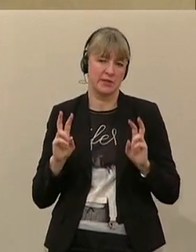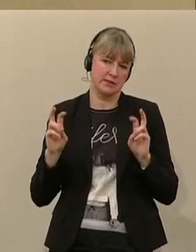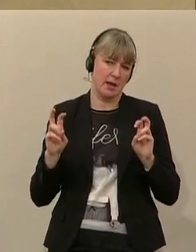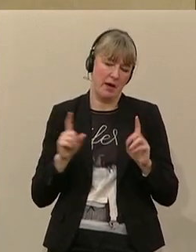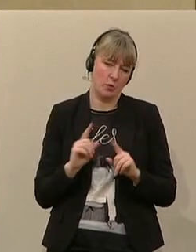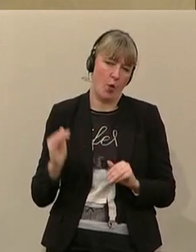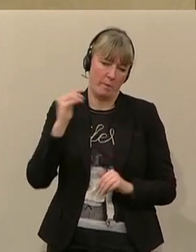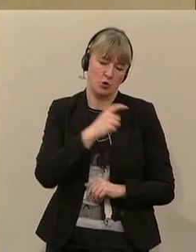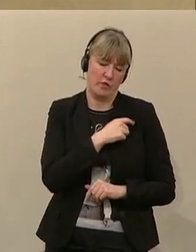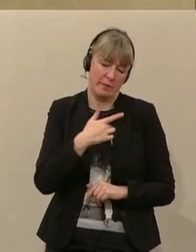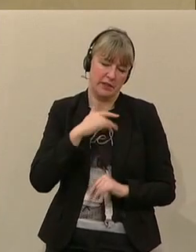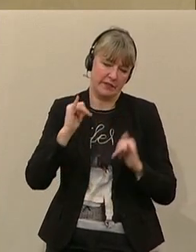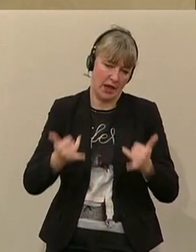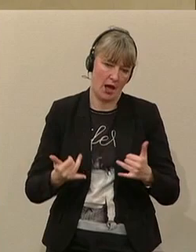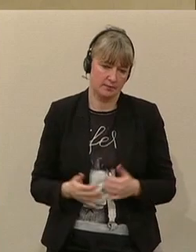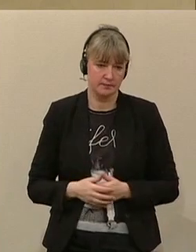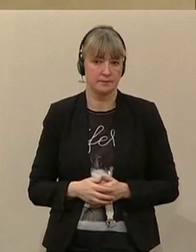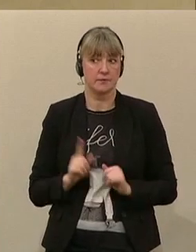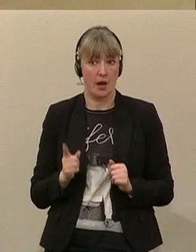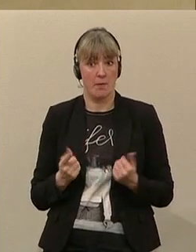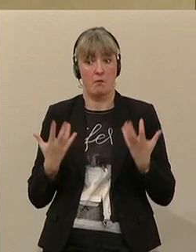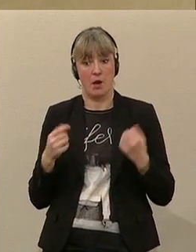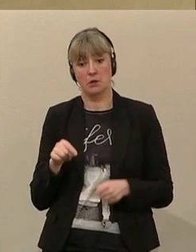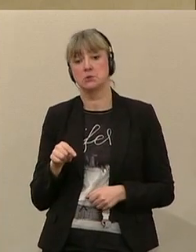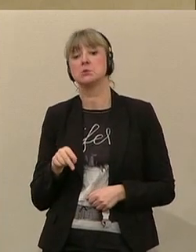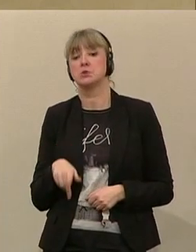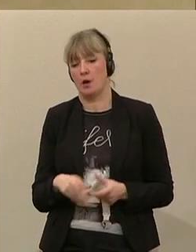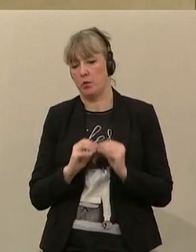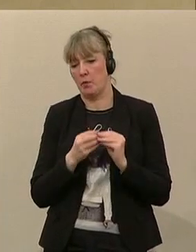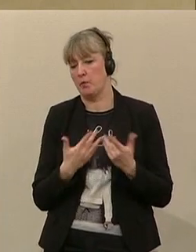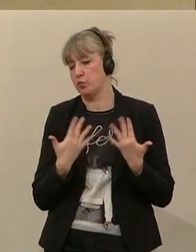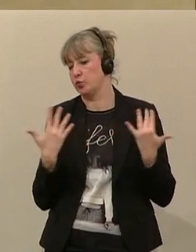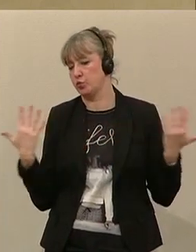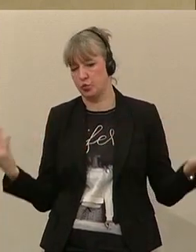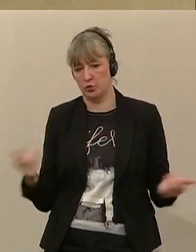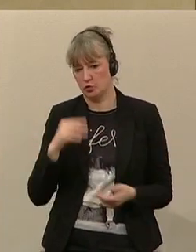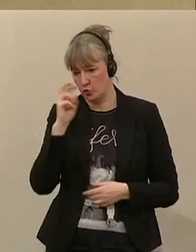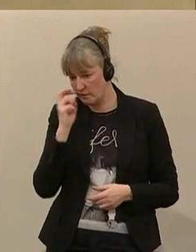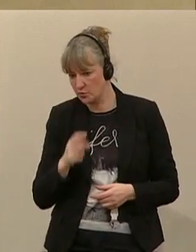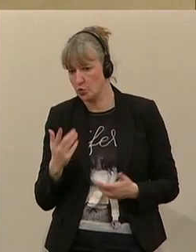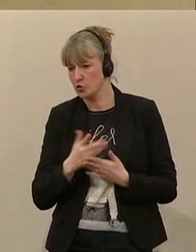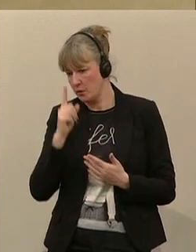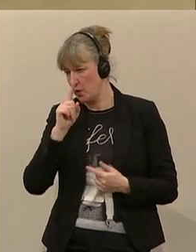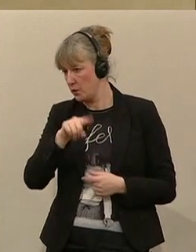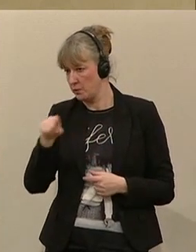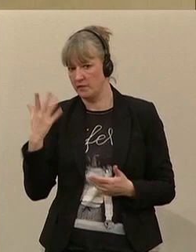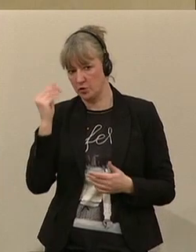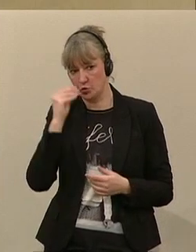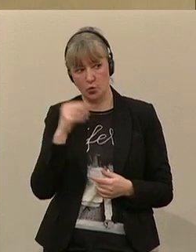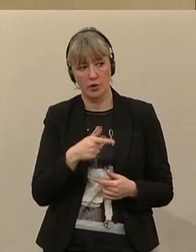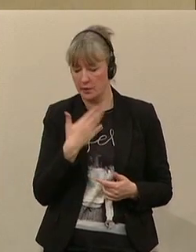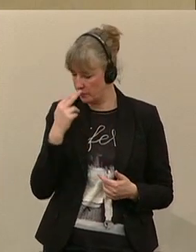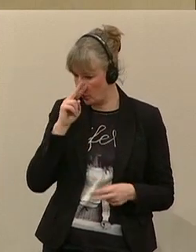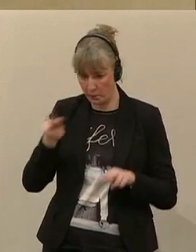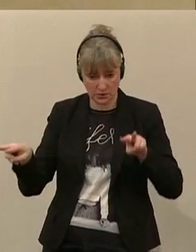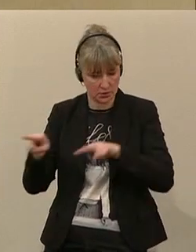natürlich nur die Oberstufen betrifft, aber hier gibt es aus der Praxis heraus irrsinnig viele Probleme in der Schulversuchen, wo das ja schon erprobt wird, wo die Schüler keine Übersicht